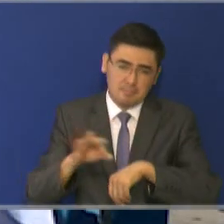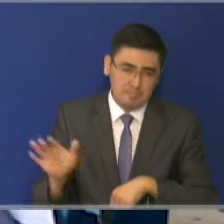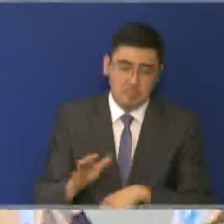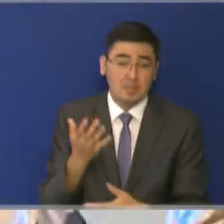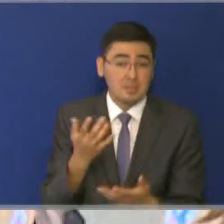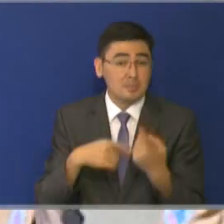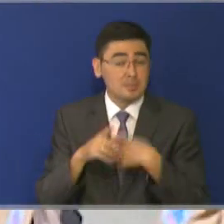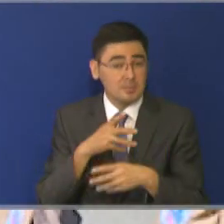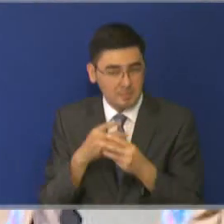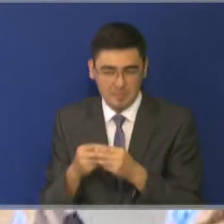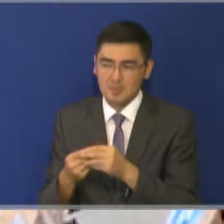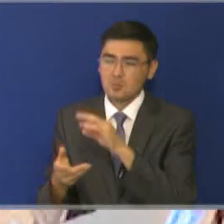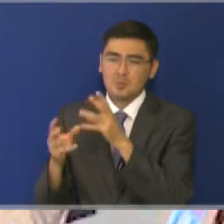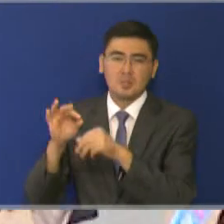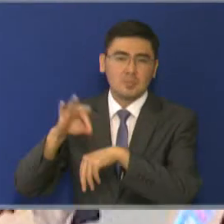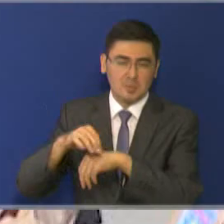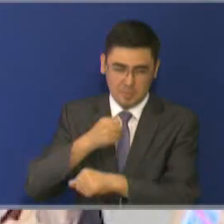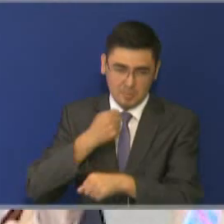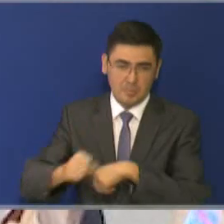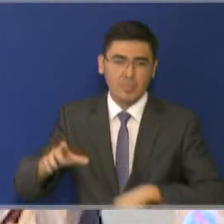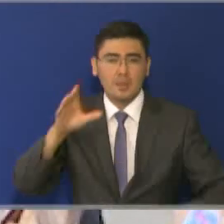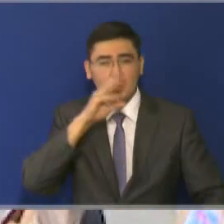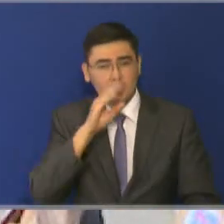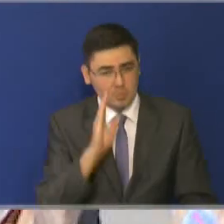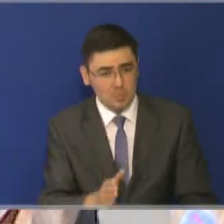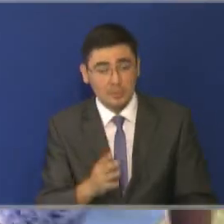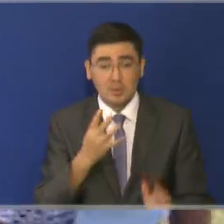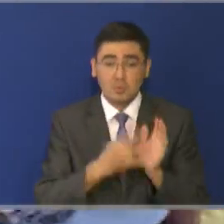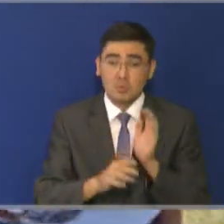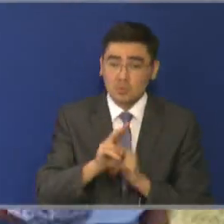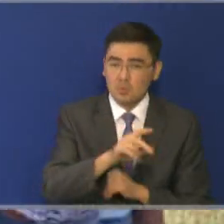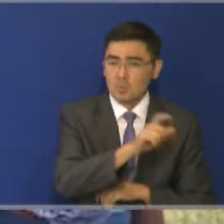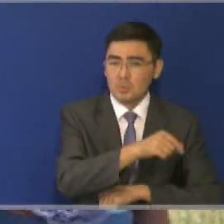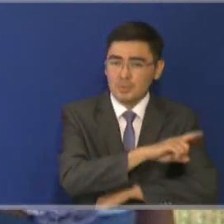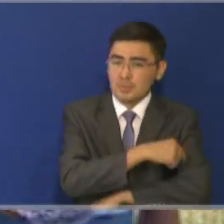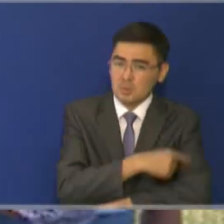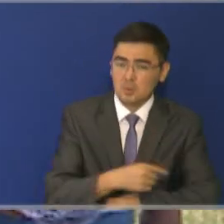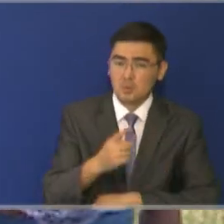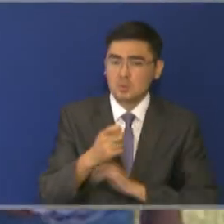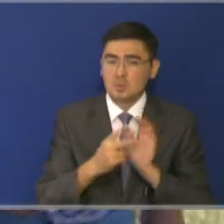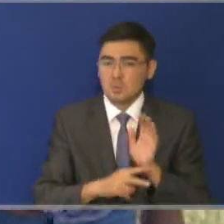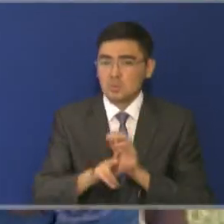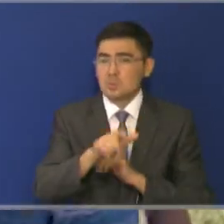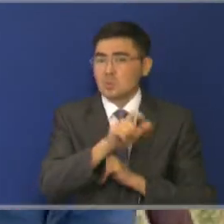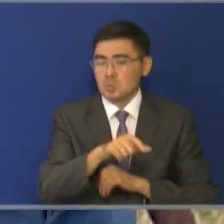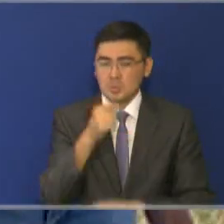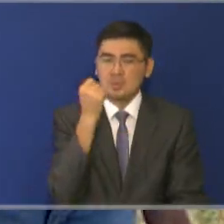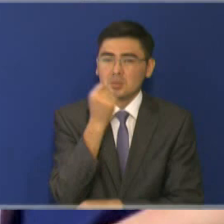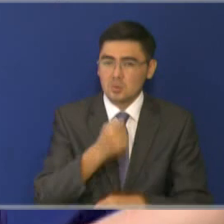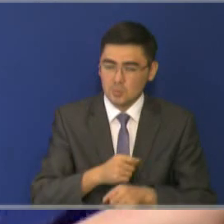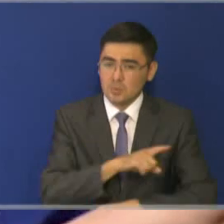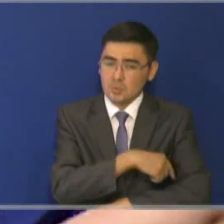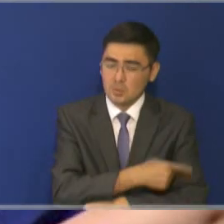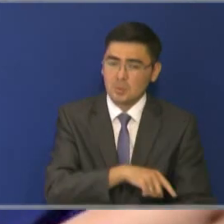жеңіп шығамыз. Бүгінде қауіпті індетпен күресте 92 дәрігер, 153 медицина қызметкері үш ауысымда еңбек